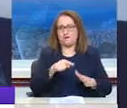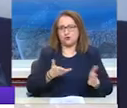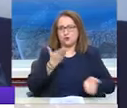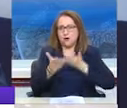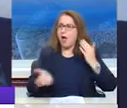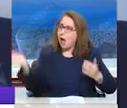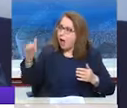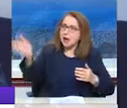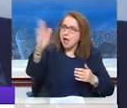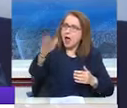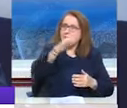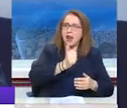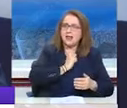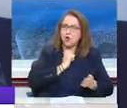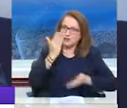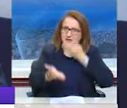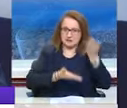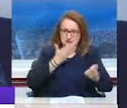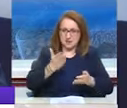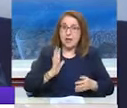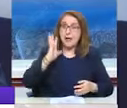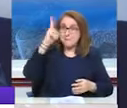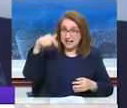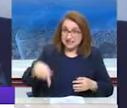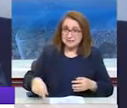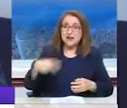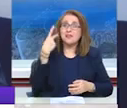στιγμή έχουν κάνει αιτήματα